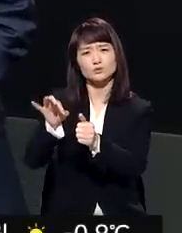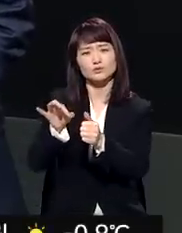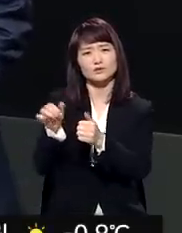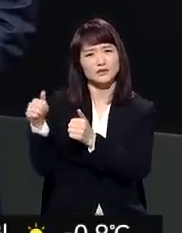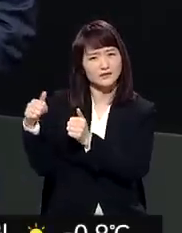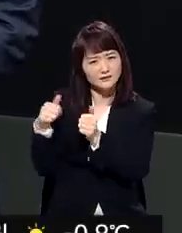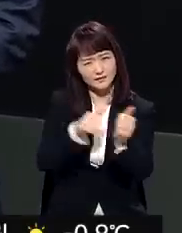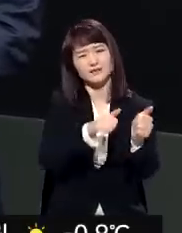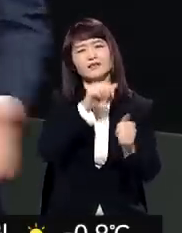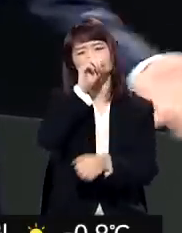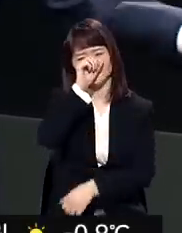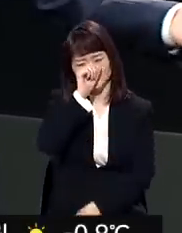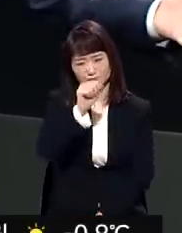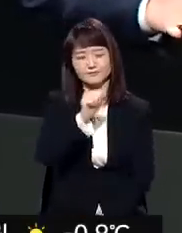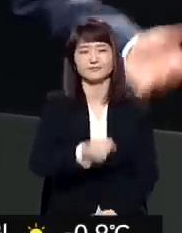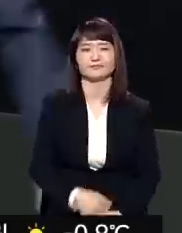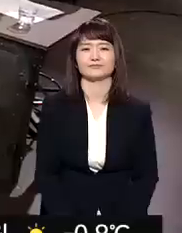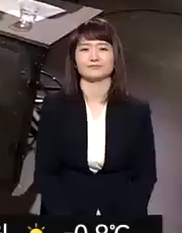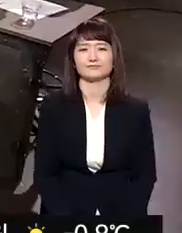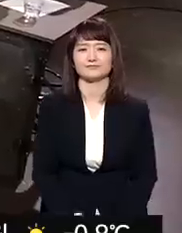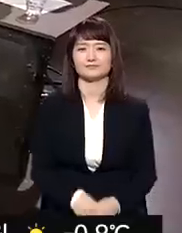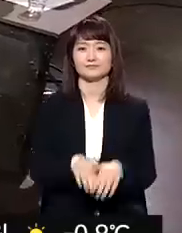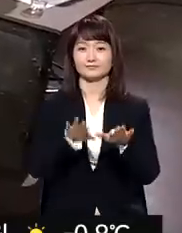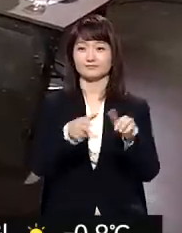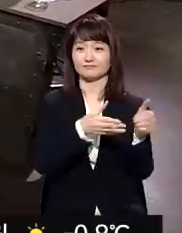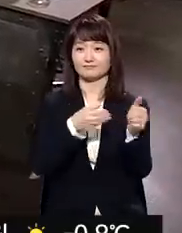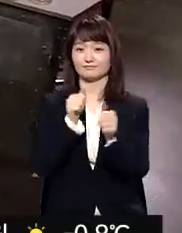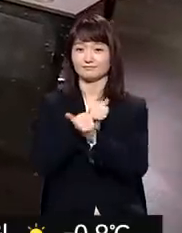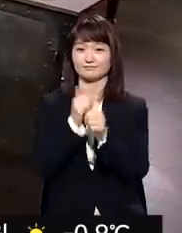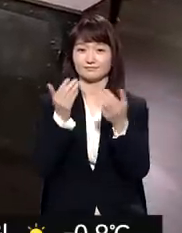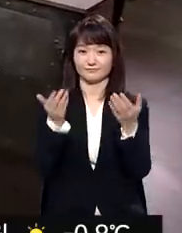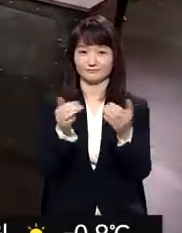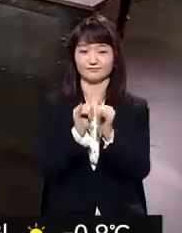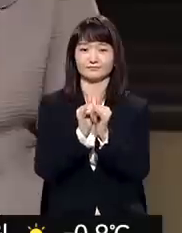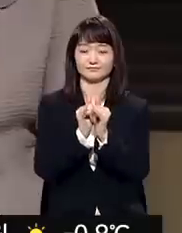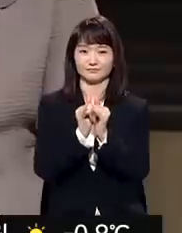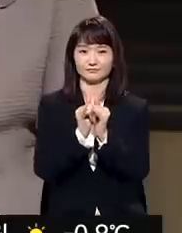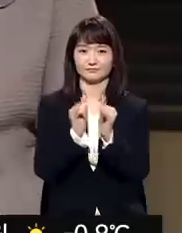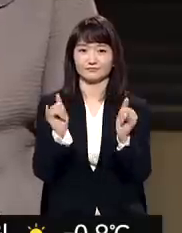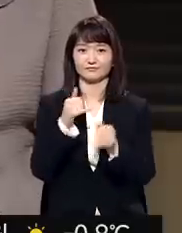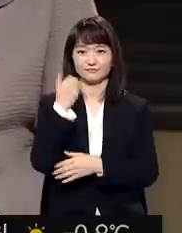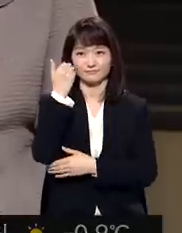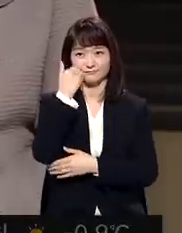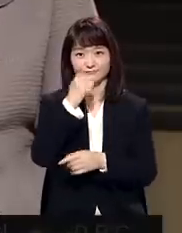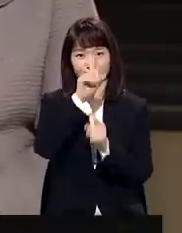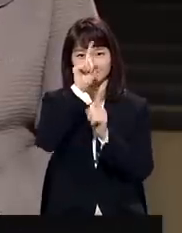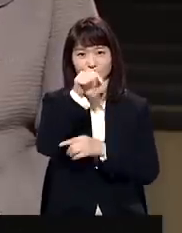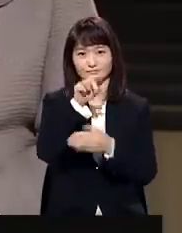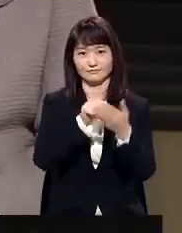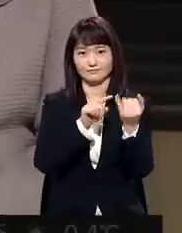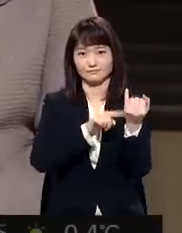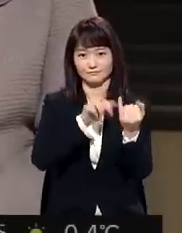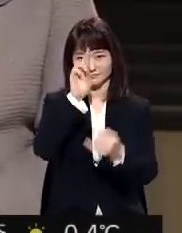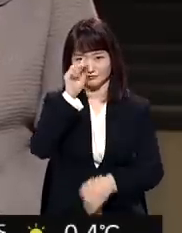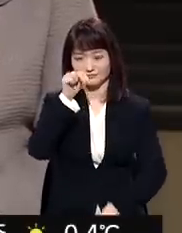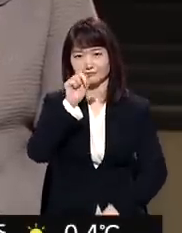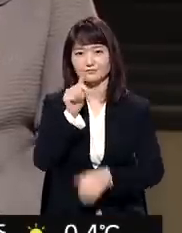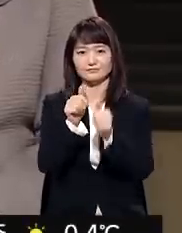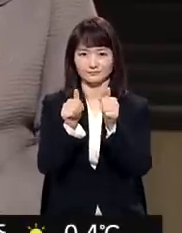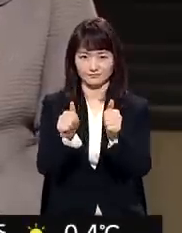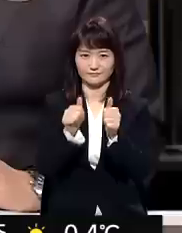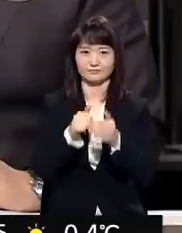따라하셨으면 좋겠습니다 자 오늘 출연자 소개해 올리죠 예 이자연 기자 박지훈